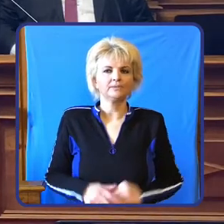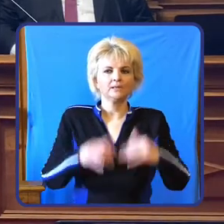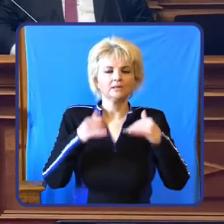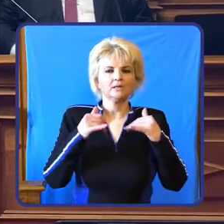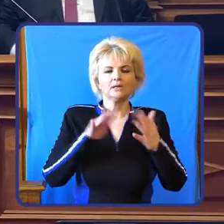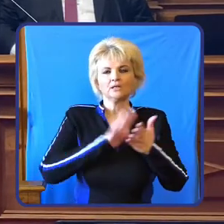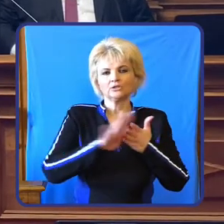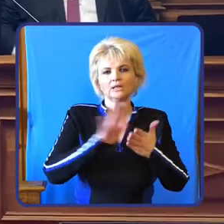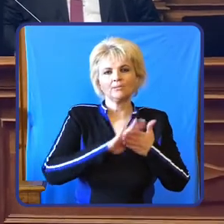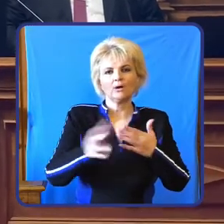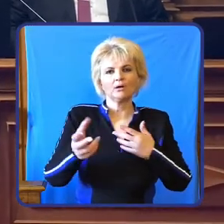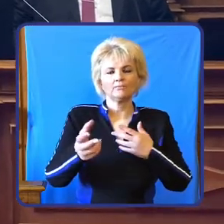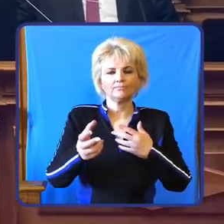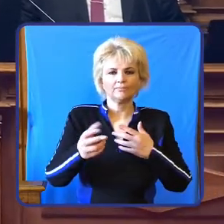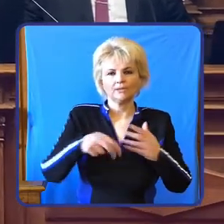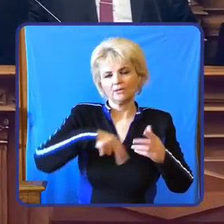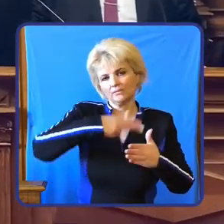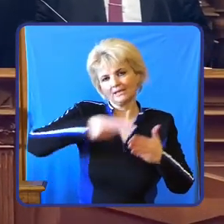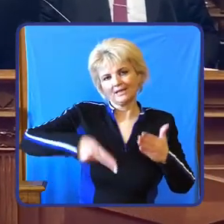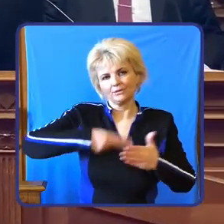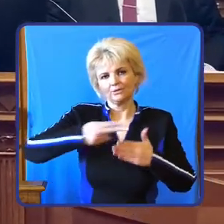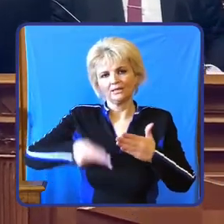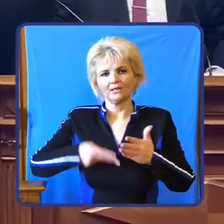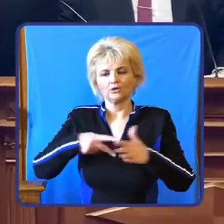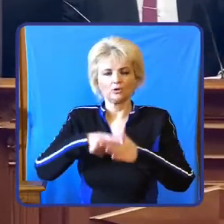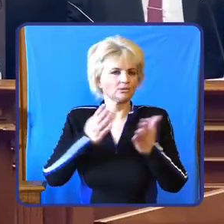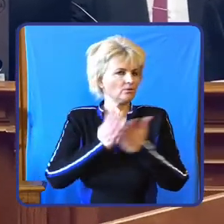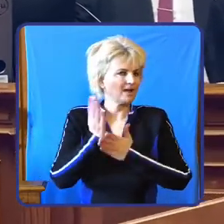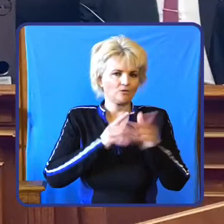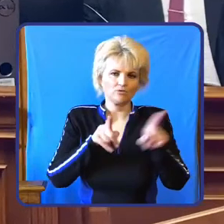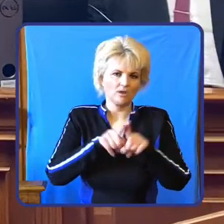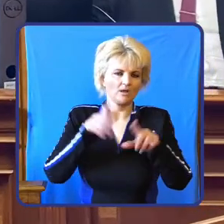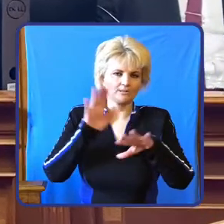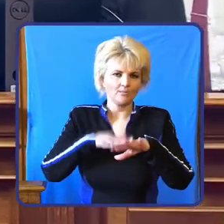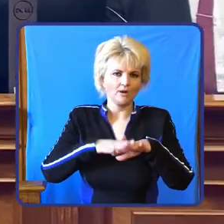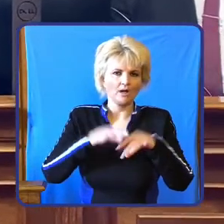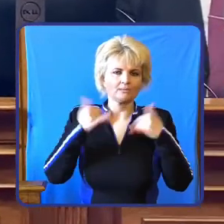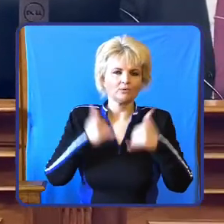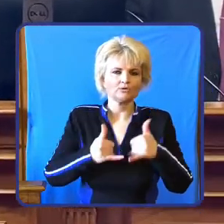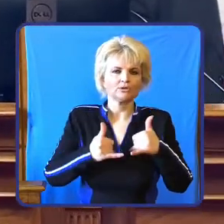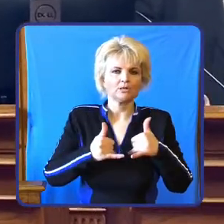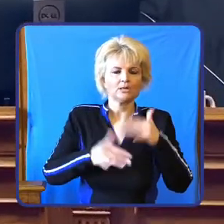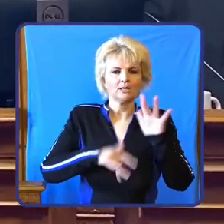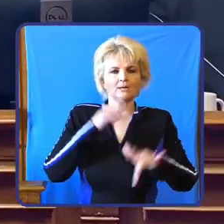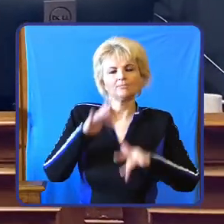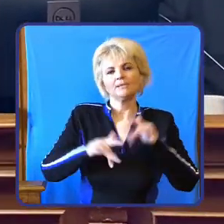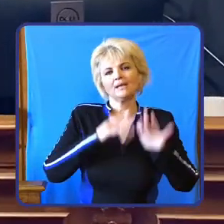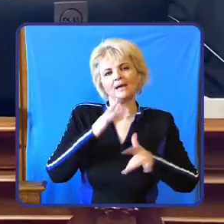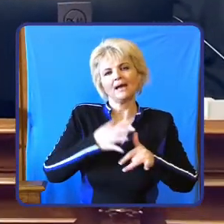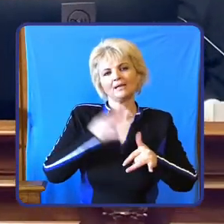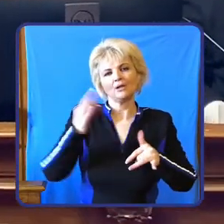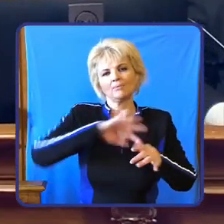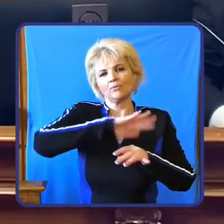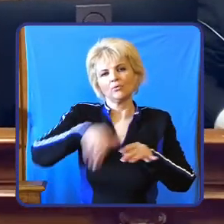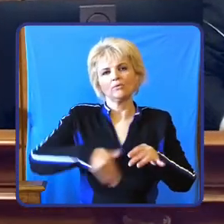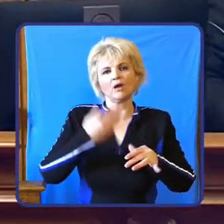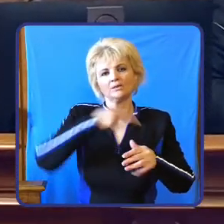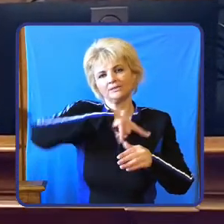beszerzéssel lekötött közszolgáltatónk, ugyanaz, mint eddig, és most néhány nap múlva, amikor ez a szerződés